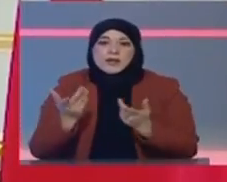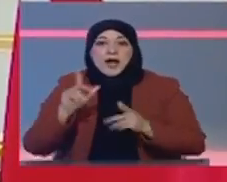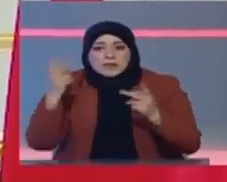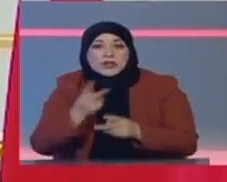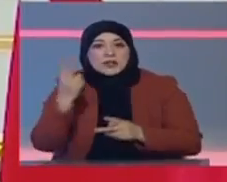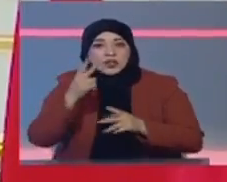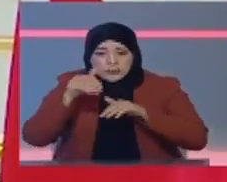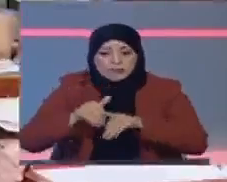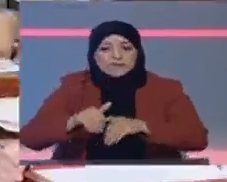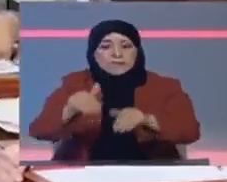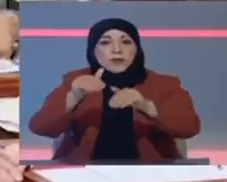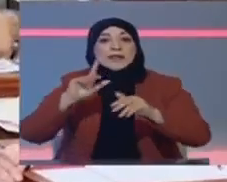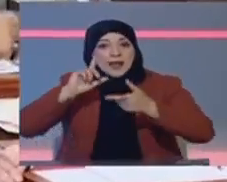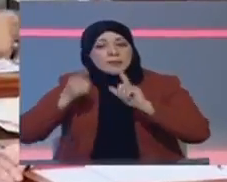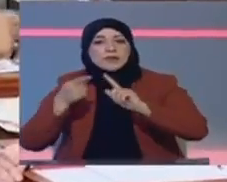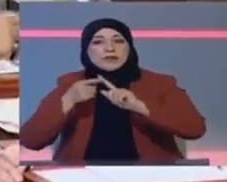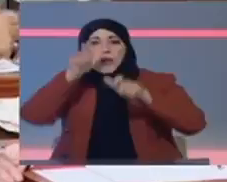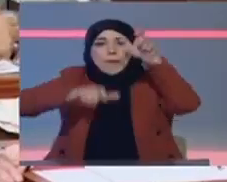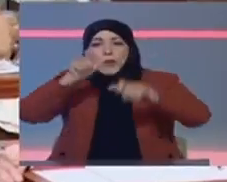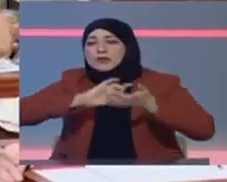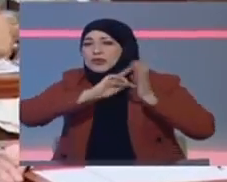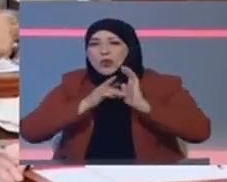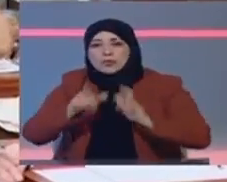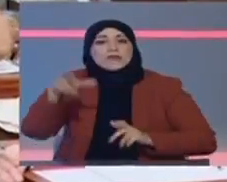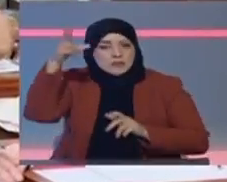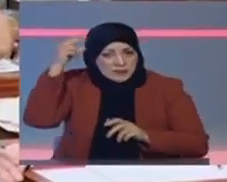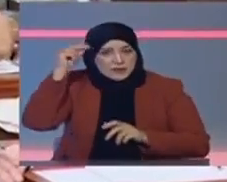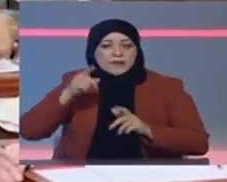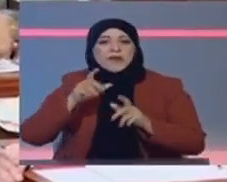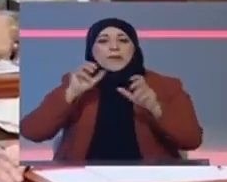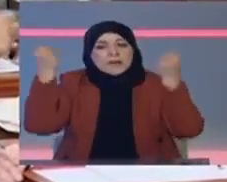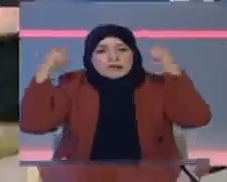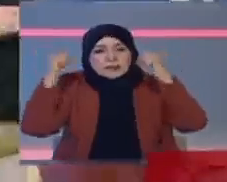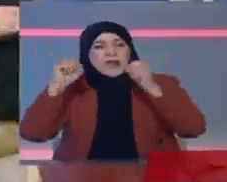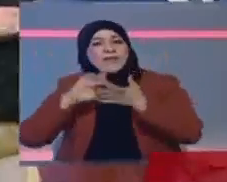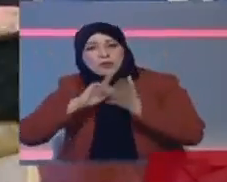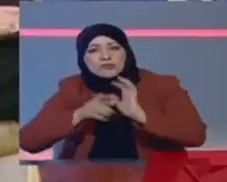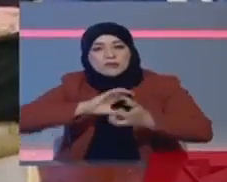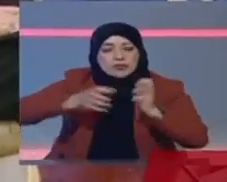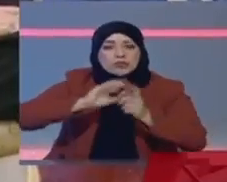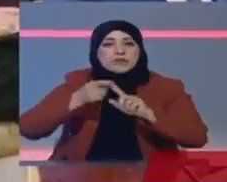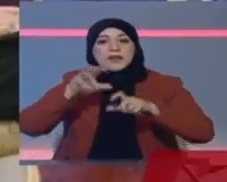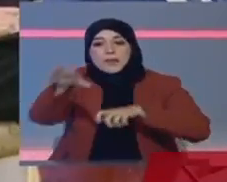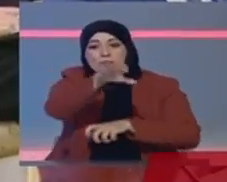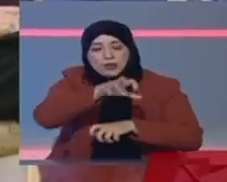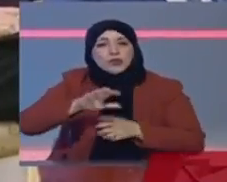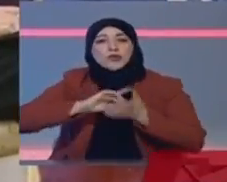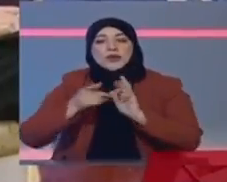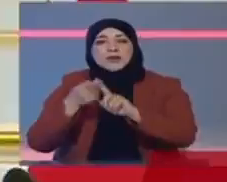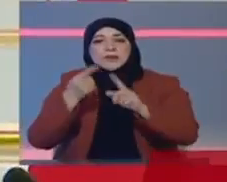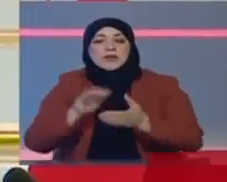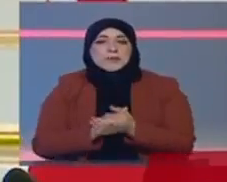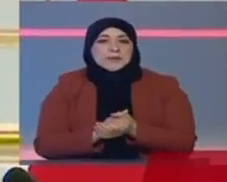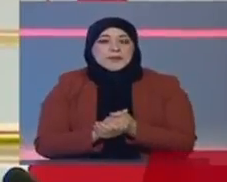تستجيب لمطالب المواطنين مبينا تفهمه لبعض الاحتجاجات التي بدات مؤخرا في بعض المدن